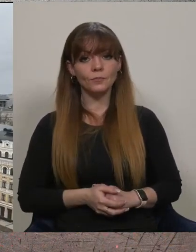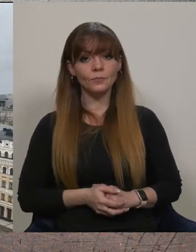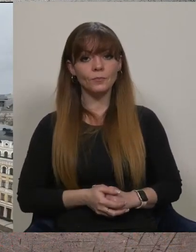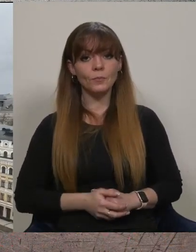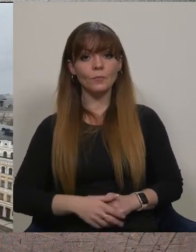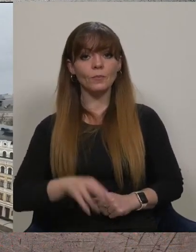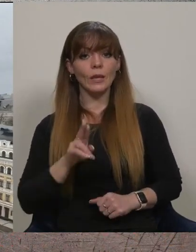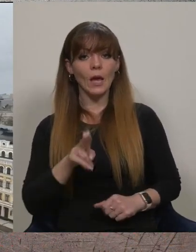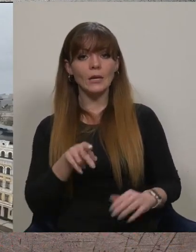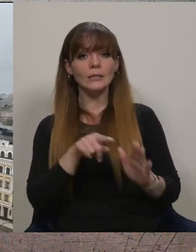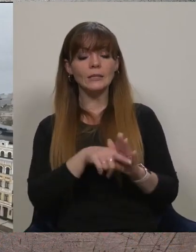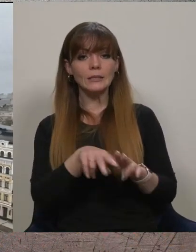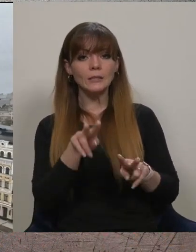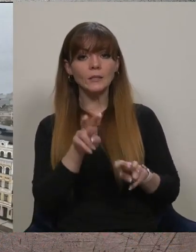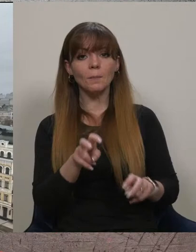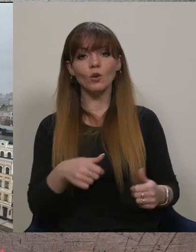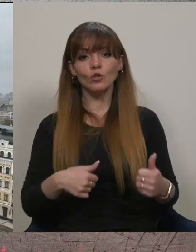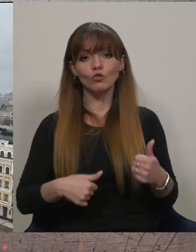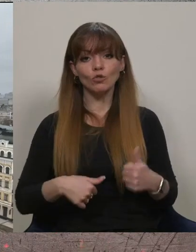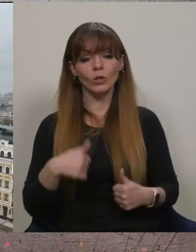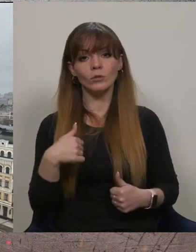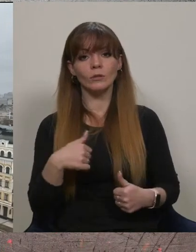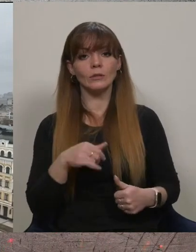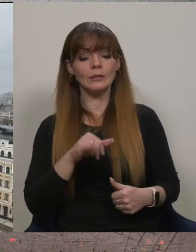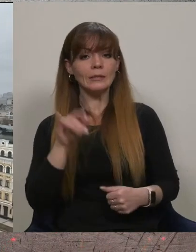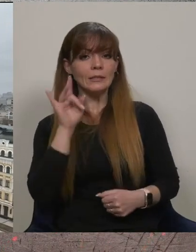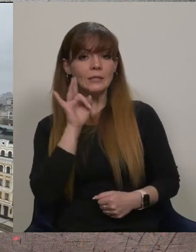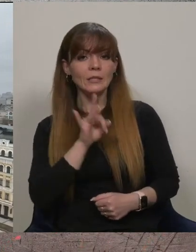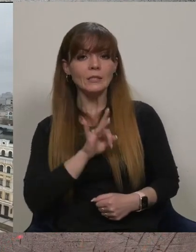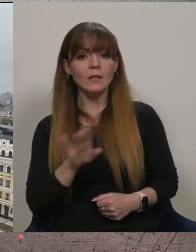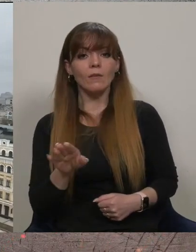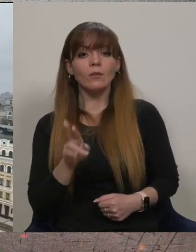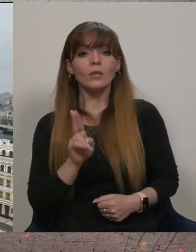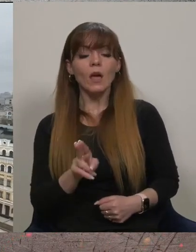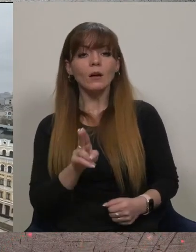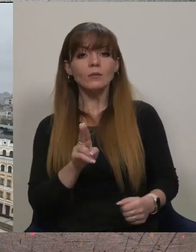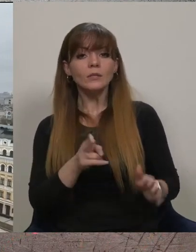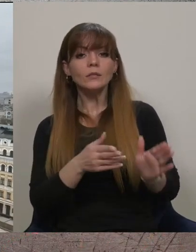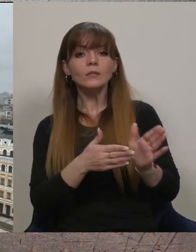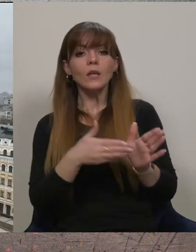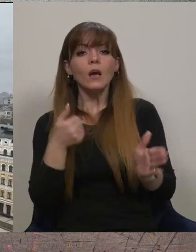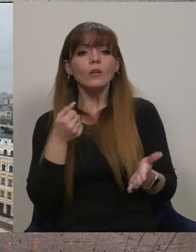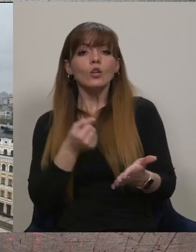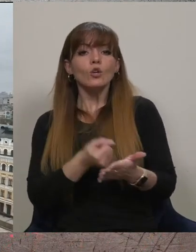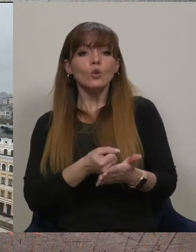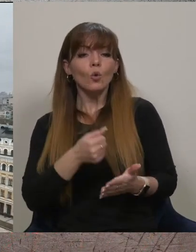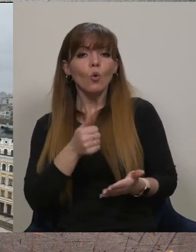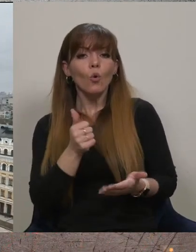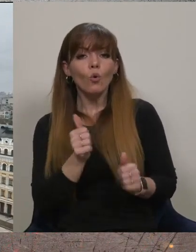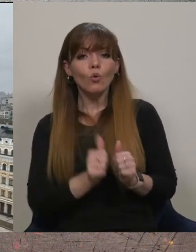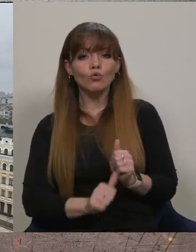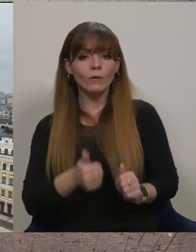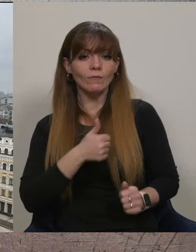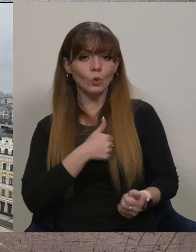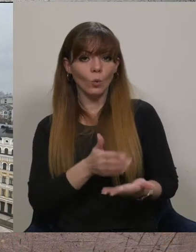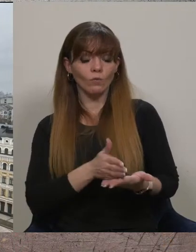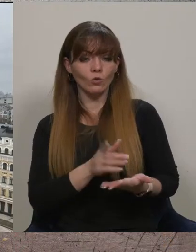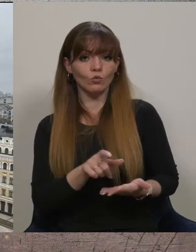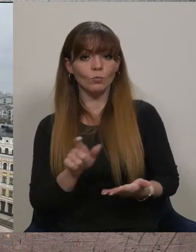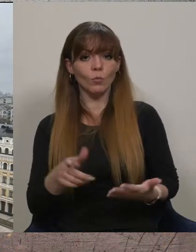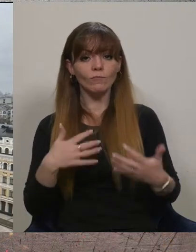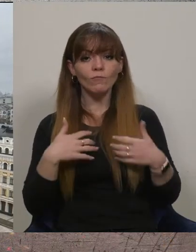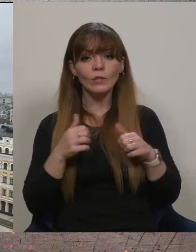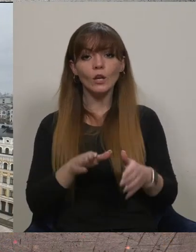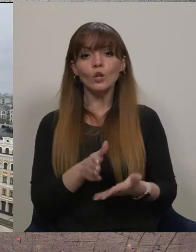Як символ честі, доблесті та слави, як заклик до кожного військовослужбовця віддано служити